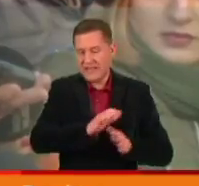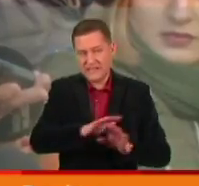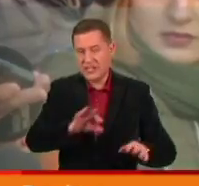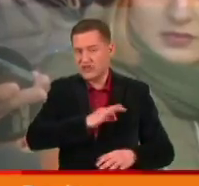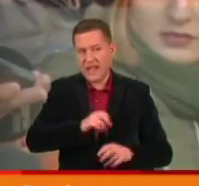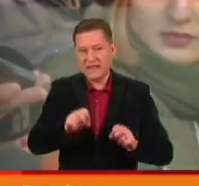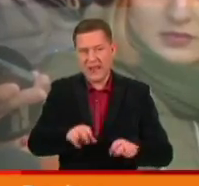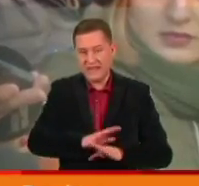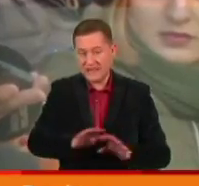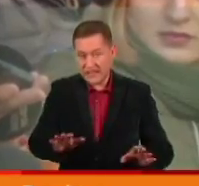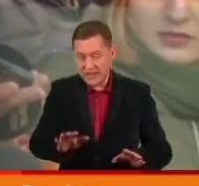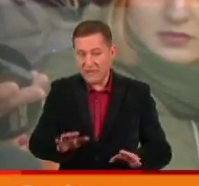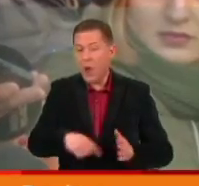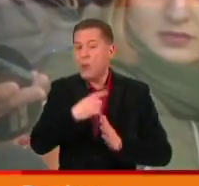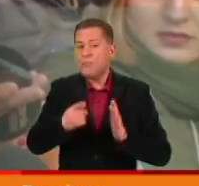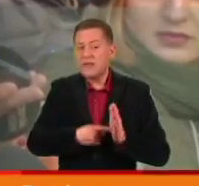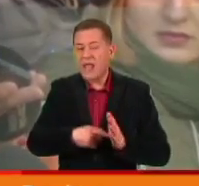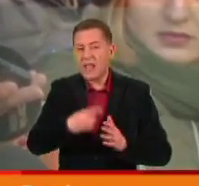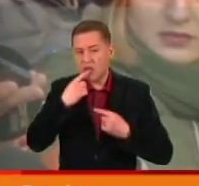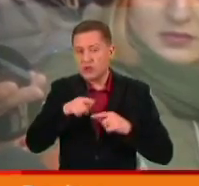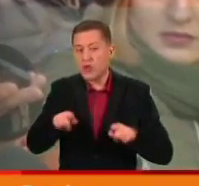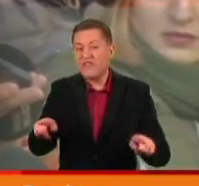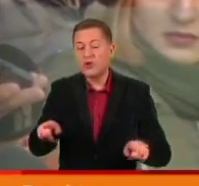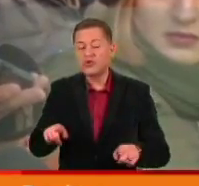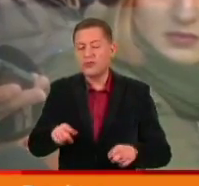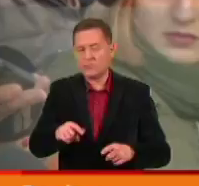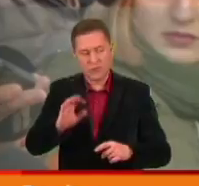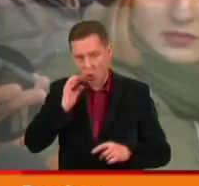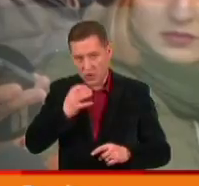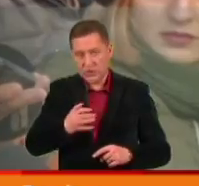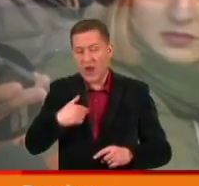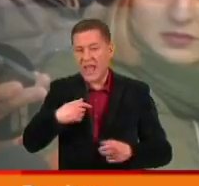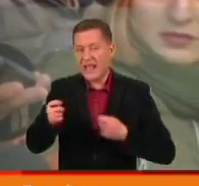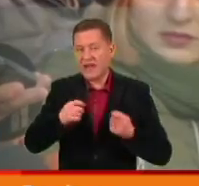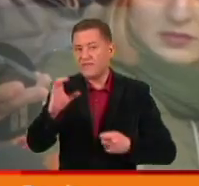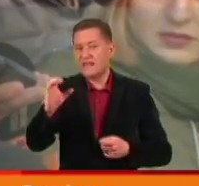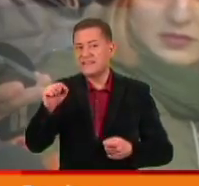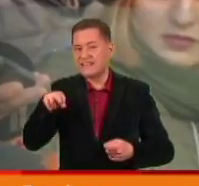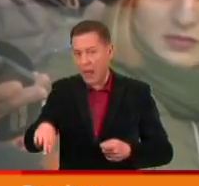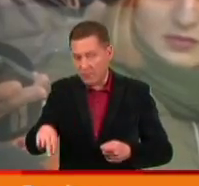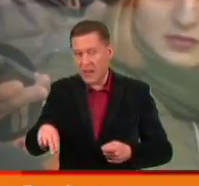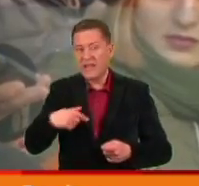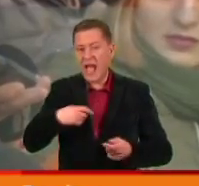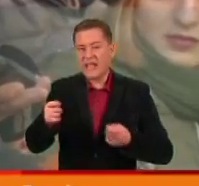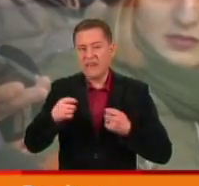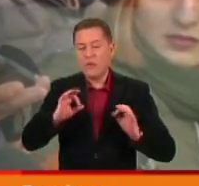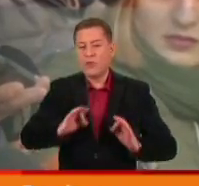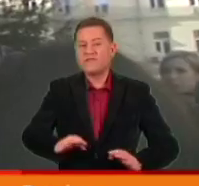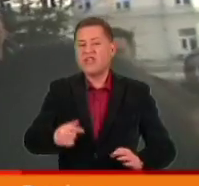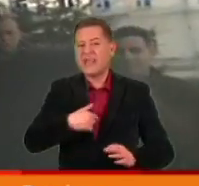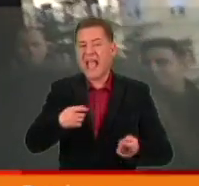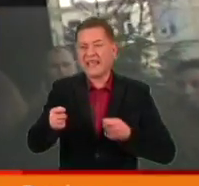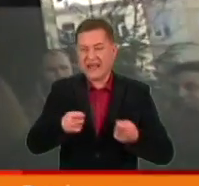детективом. І питання, як, чому він розголошує, дуже гостро стоїть. А я як керівник САП, я не просто керівник прокуратури, я ще й процесуальний